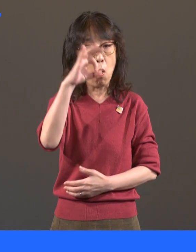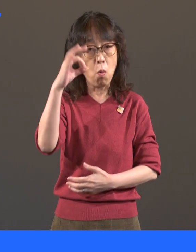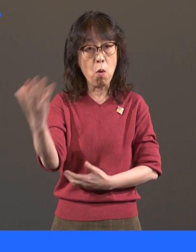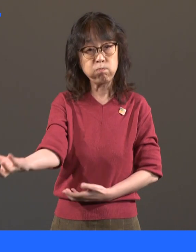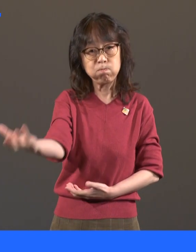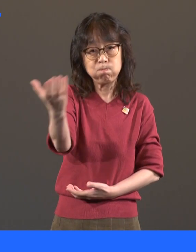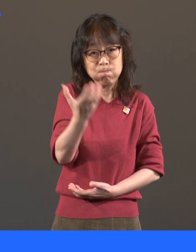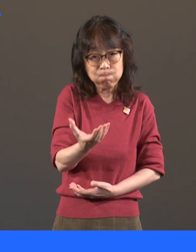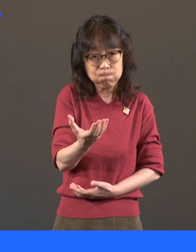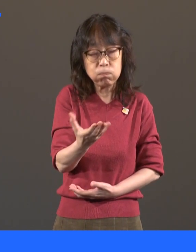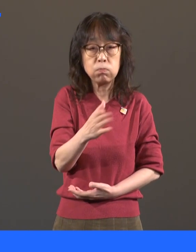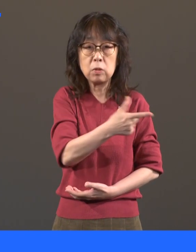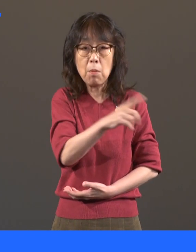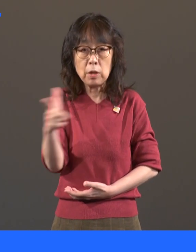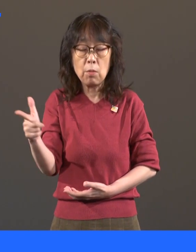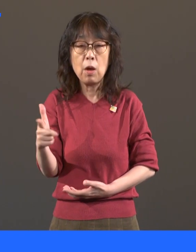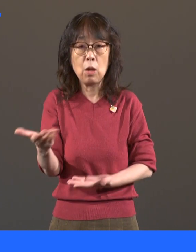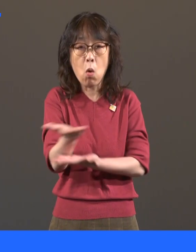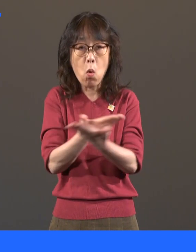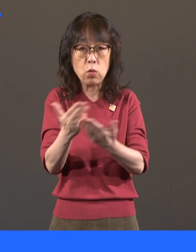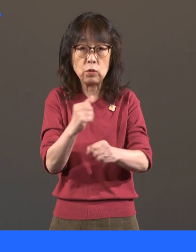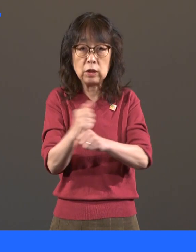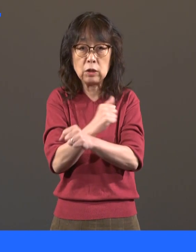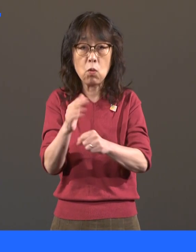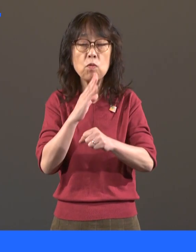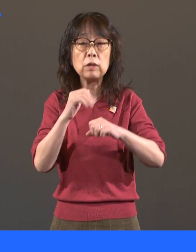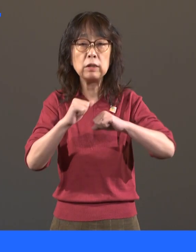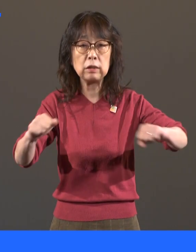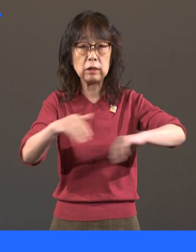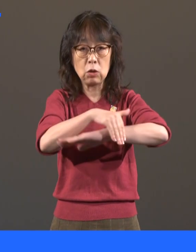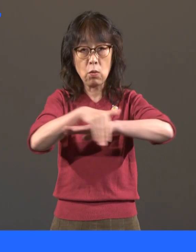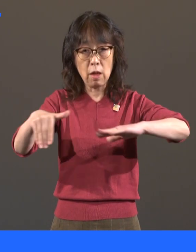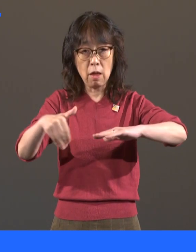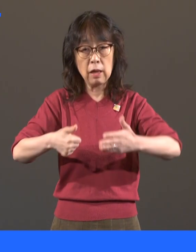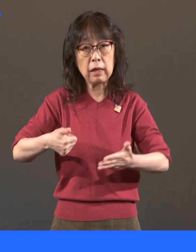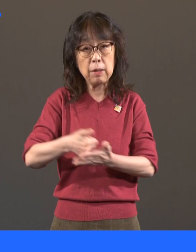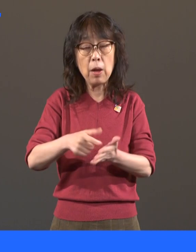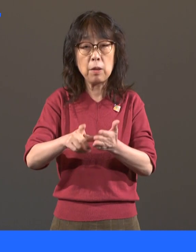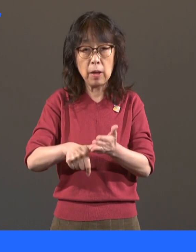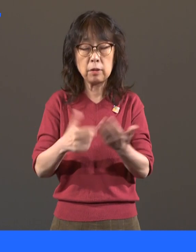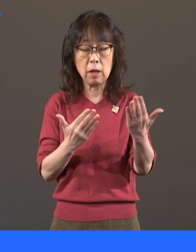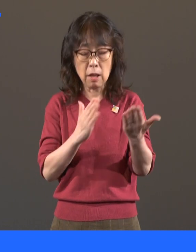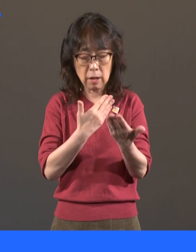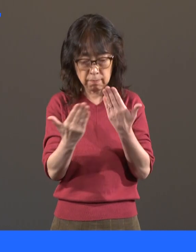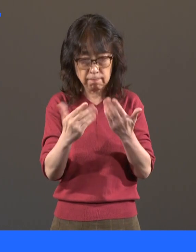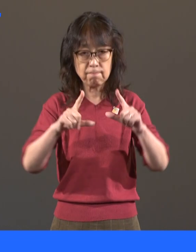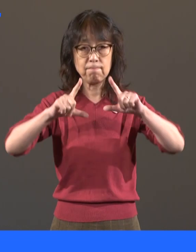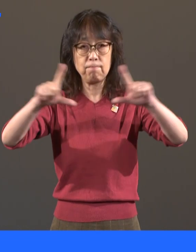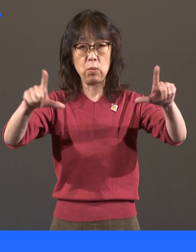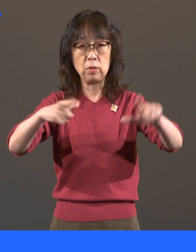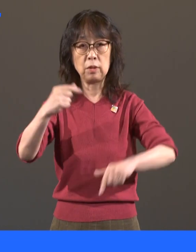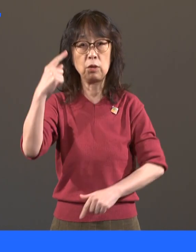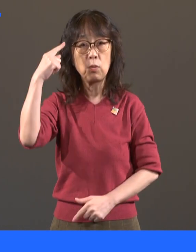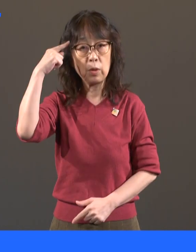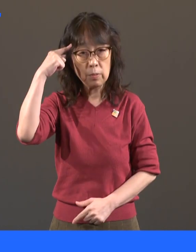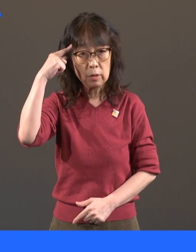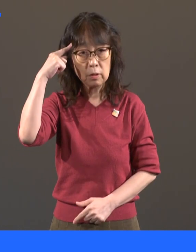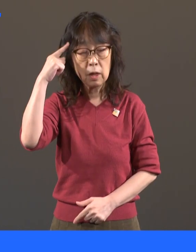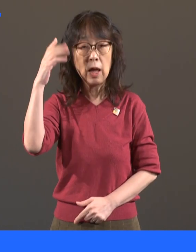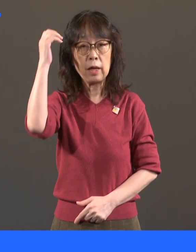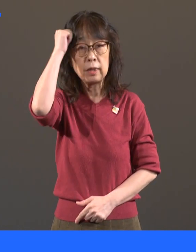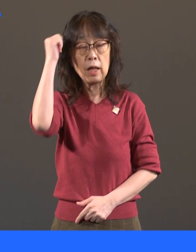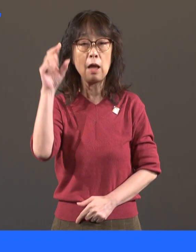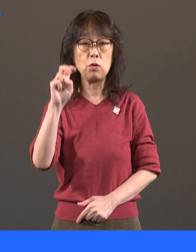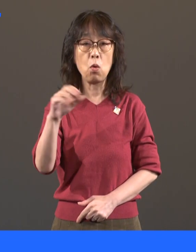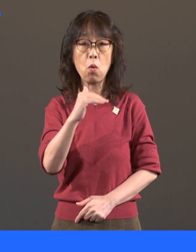交流事業の実施を予定をしておりますのでえこれはあの決まりましたら改めてお知らせをさせていただきます記念ロの